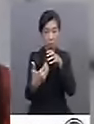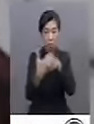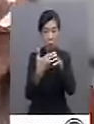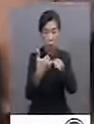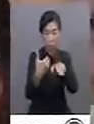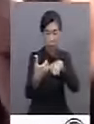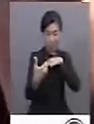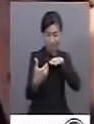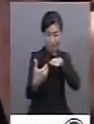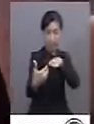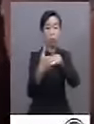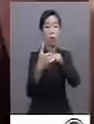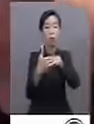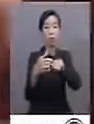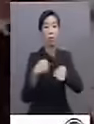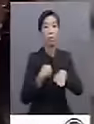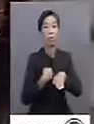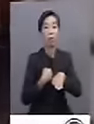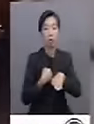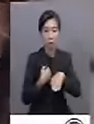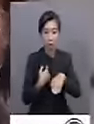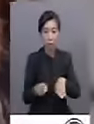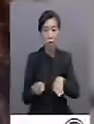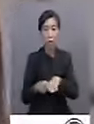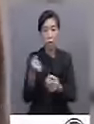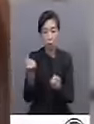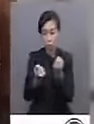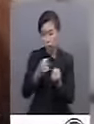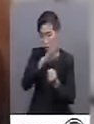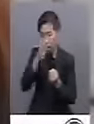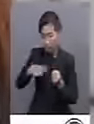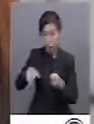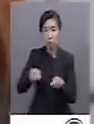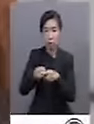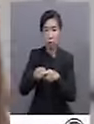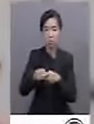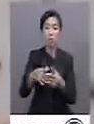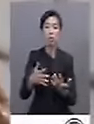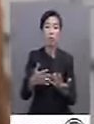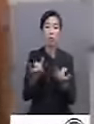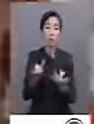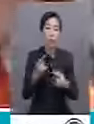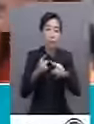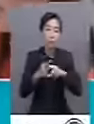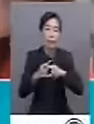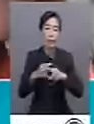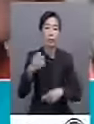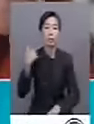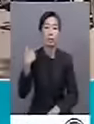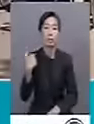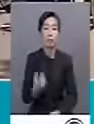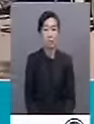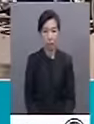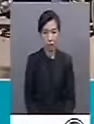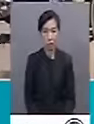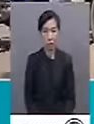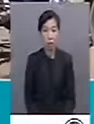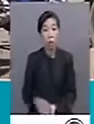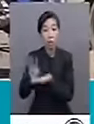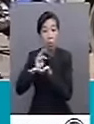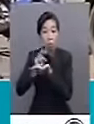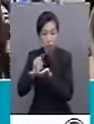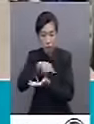ก็เสียหลักมาพุ่งชนรถตนเองแล้วรถกระบะอีกคันหนึ่งก็ทำให้มีผู้ได้รับบาดเจ็บดังกล่าวนะฮะทางเจ้าที่กู้ภัยที่